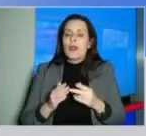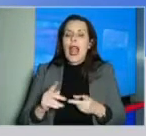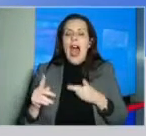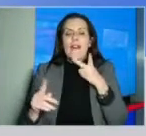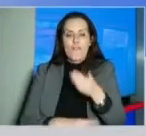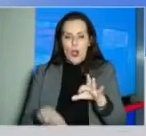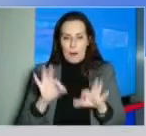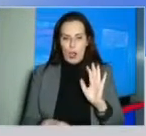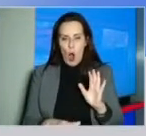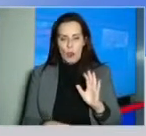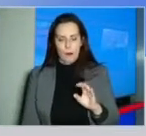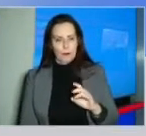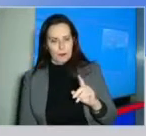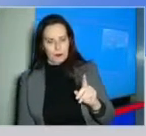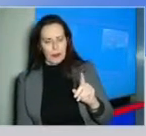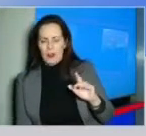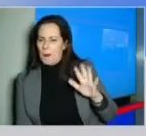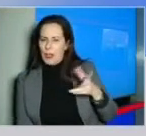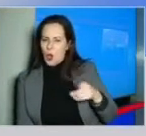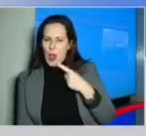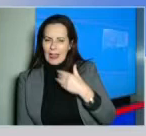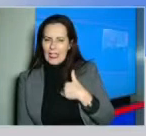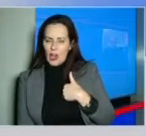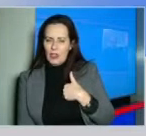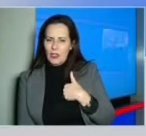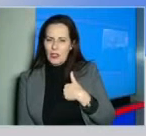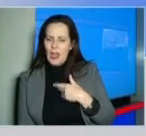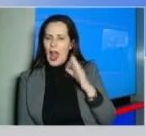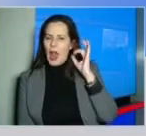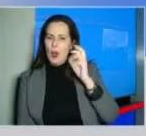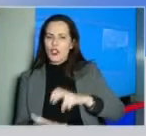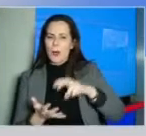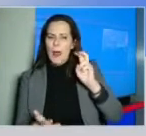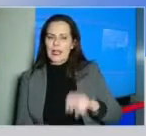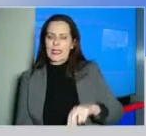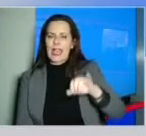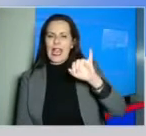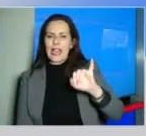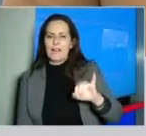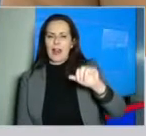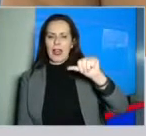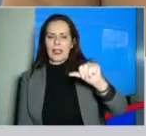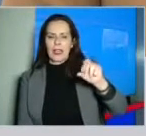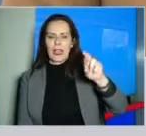לצד השני. יאיר, יאיר, מה אתה יכול להגיד לנו על יפעת ארליך, על נסיבות הפרישה?